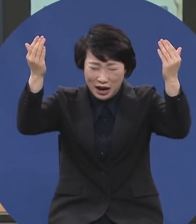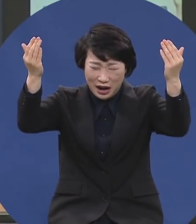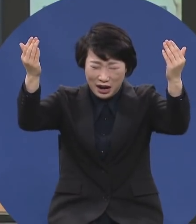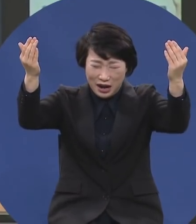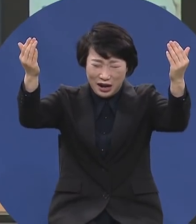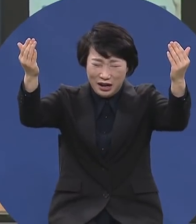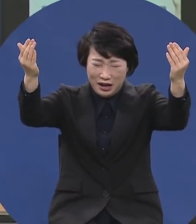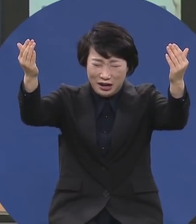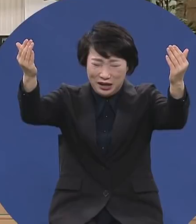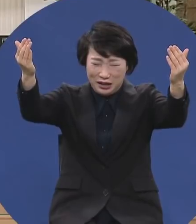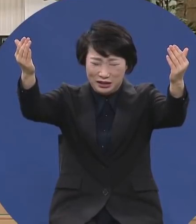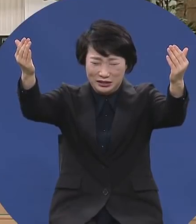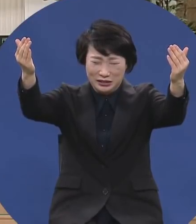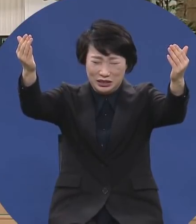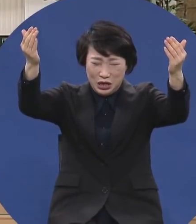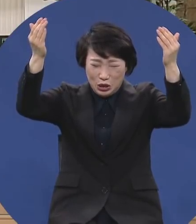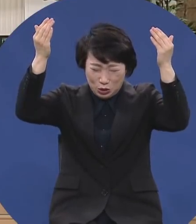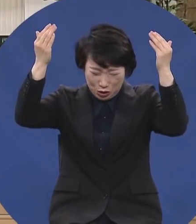주여.